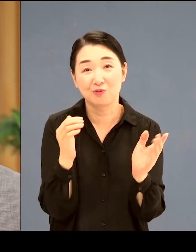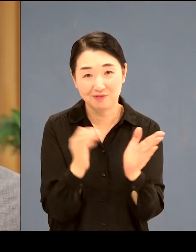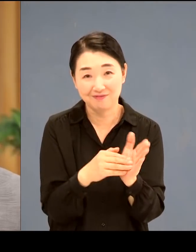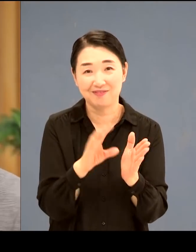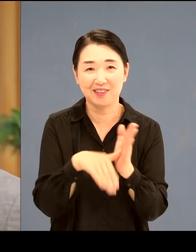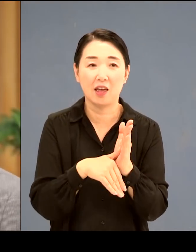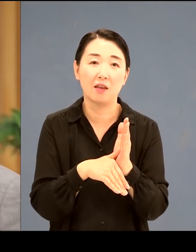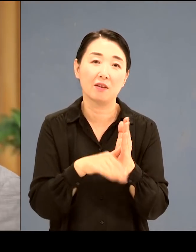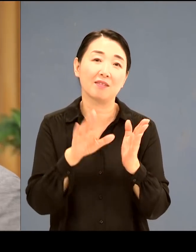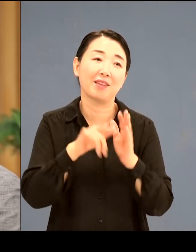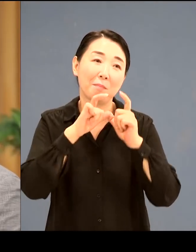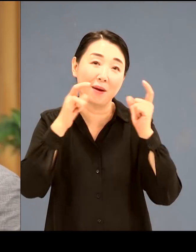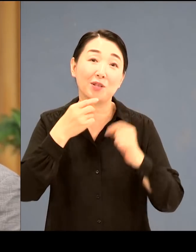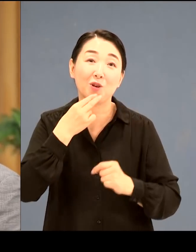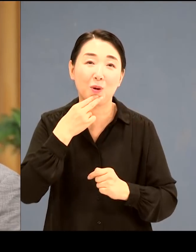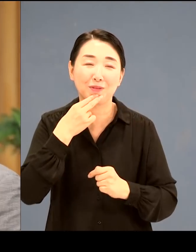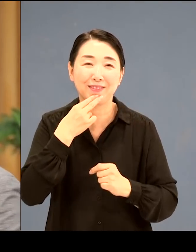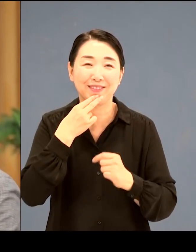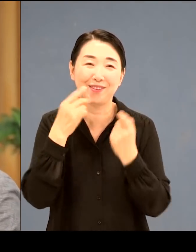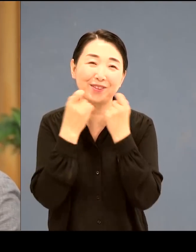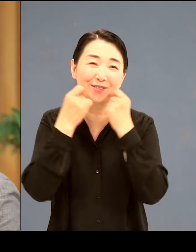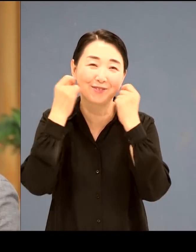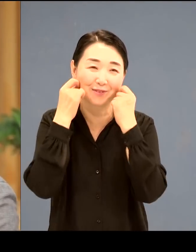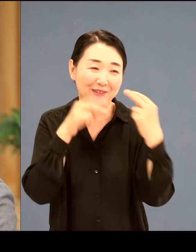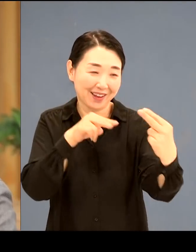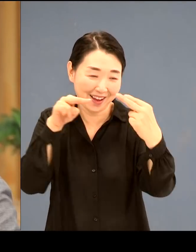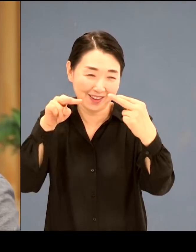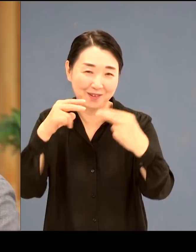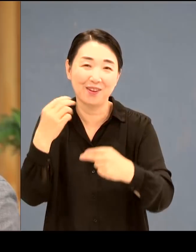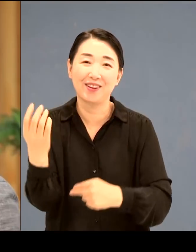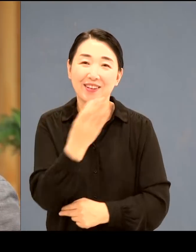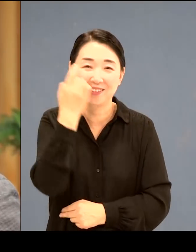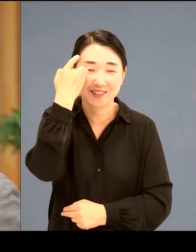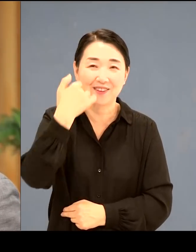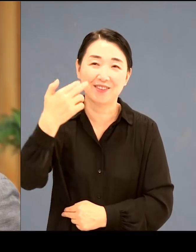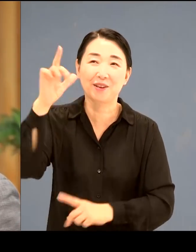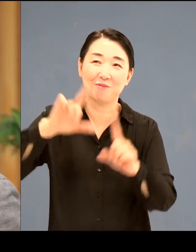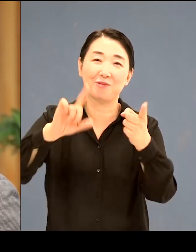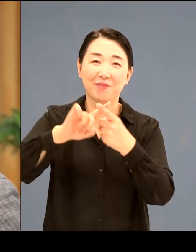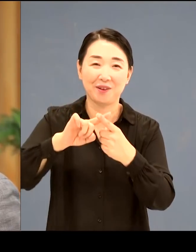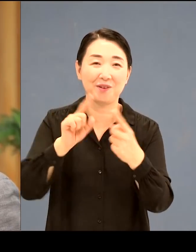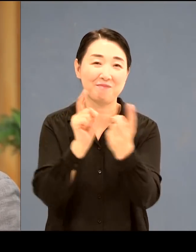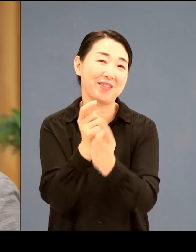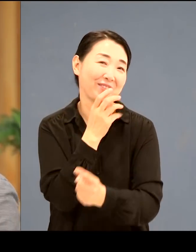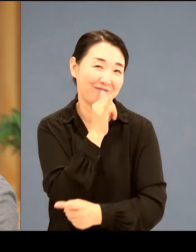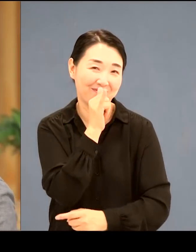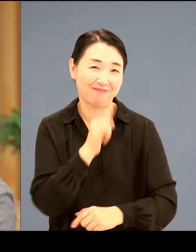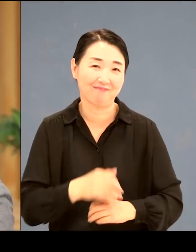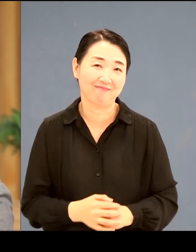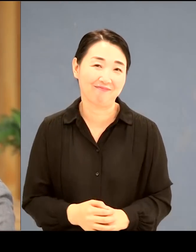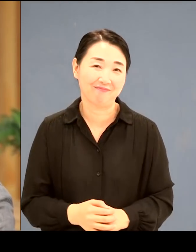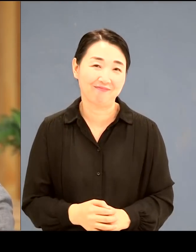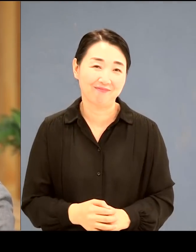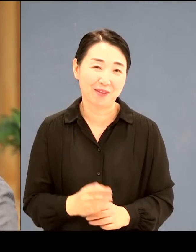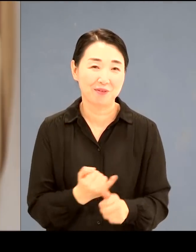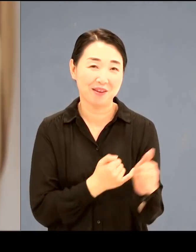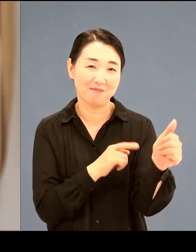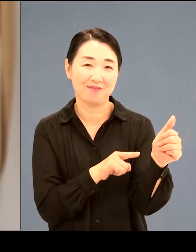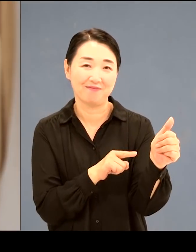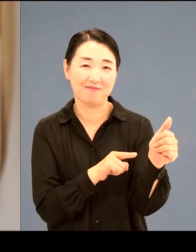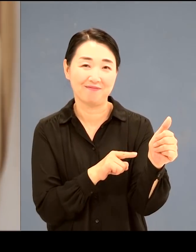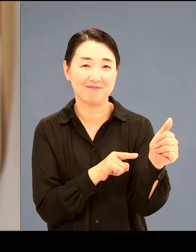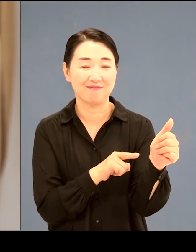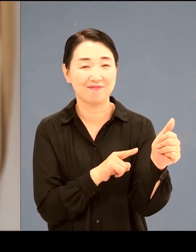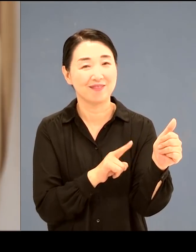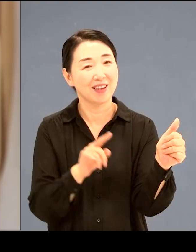마스크가 없이도 다 웃으면서 대면하고 우리가 성령의 모습으로 다 우리가 서로 만날 수 있지 않을까 생각이 들면서 절대 우리 남편분도